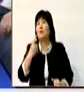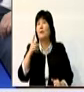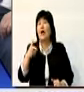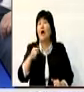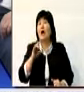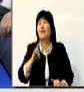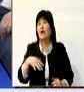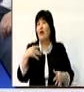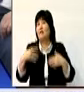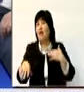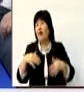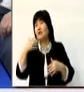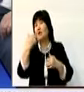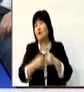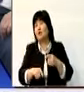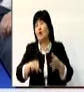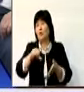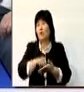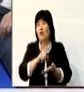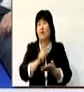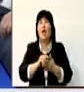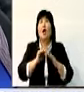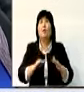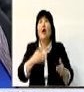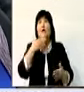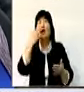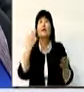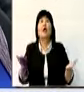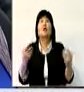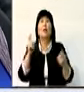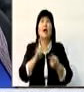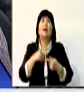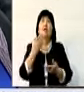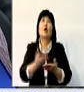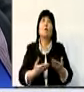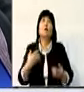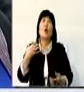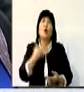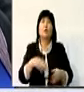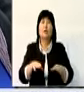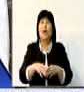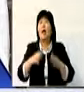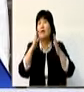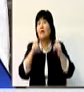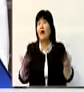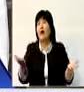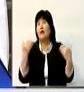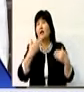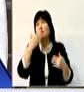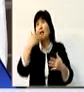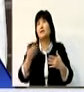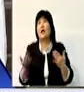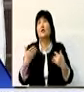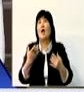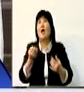неге салақтық пен салғырттыққа бой алдыруы тиіс? Балалардың жазғы демалысына қатысты да мәселе өзекті үйінде. Лагерлердің барлығы жазғы демалысқа